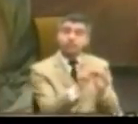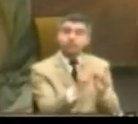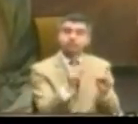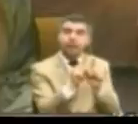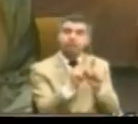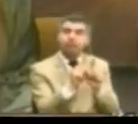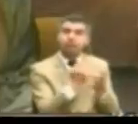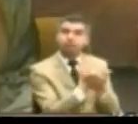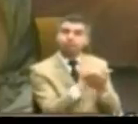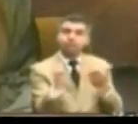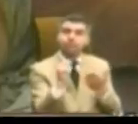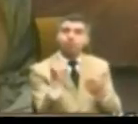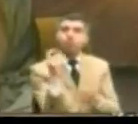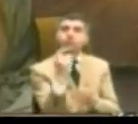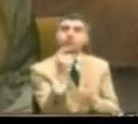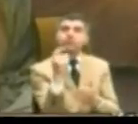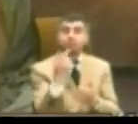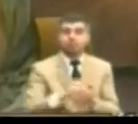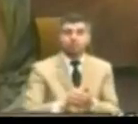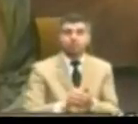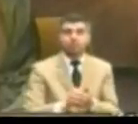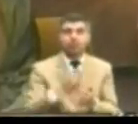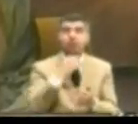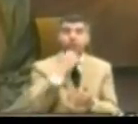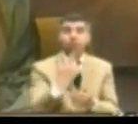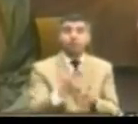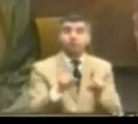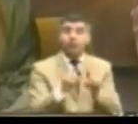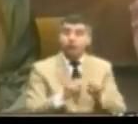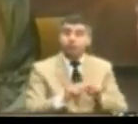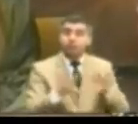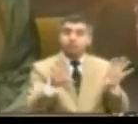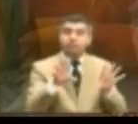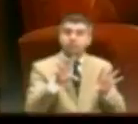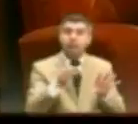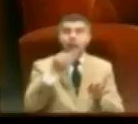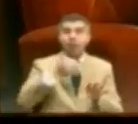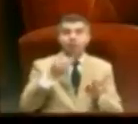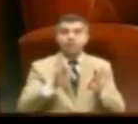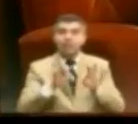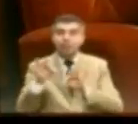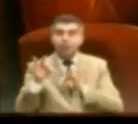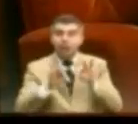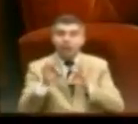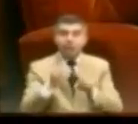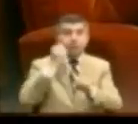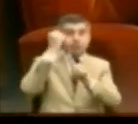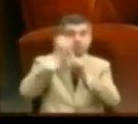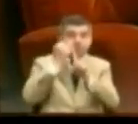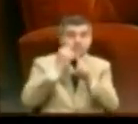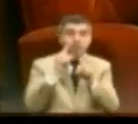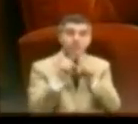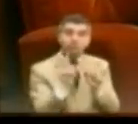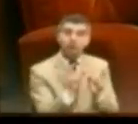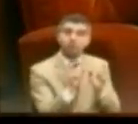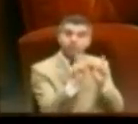الوطنية والدينية. هذا الأمر اللي كيتطلب منا اتخاذ إجراءات ومضاعفة الجهود والاهتمام